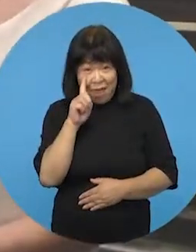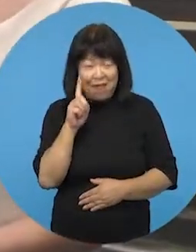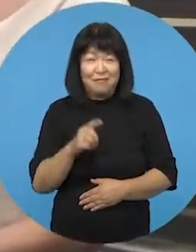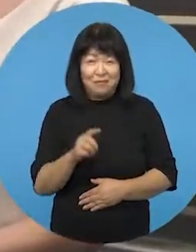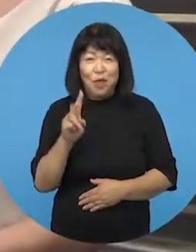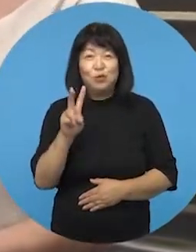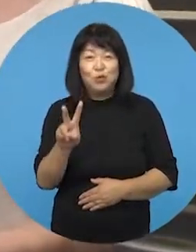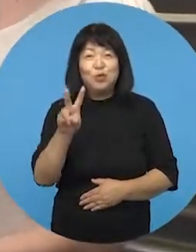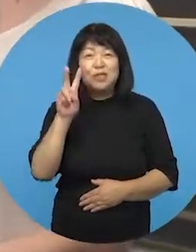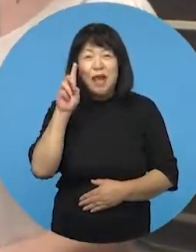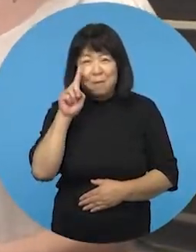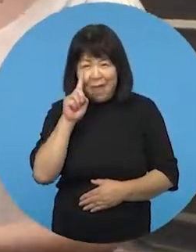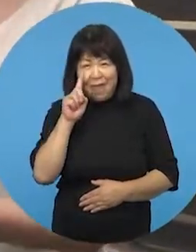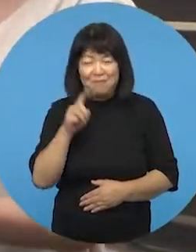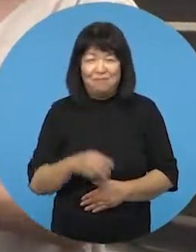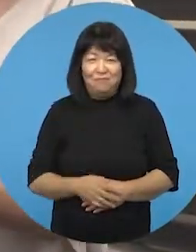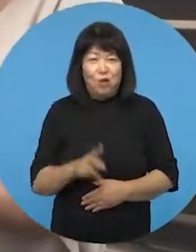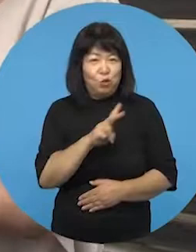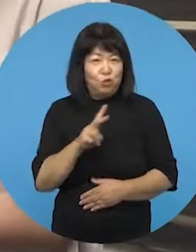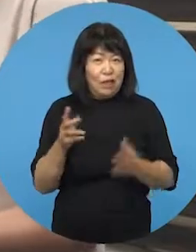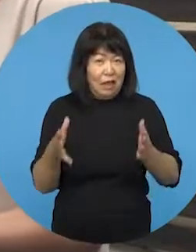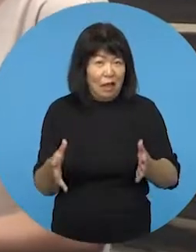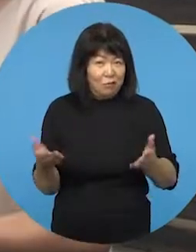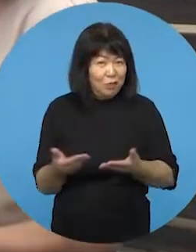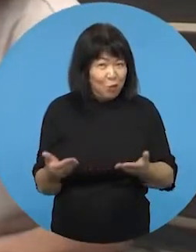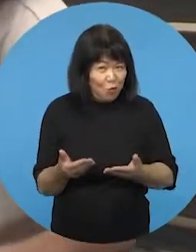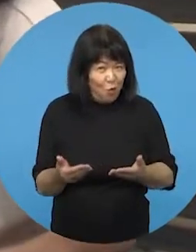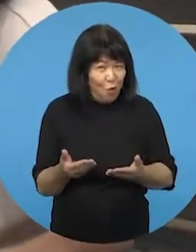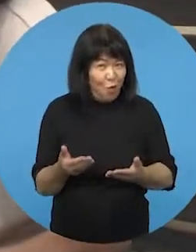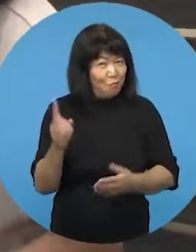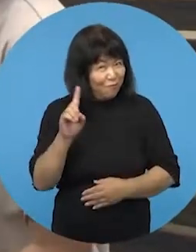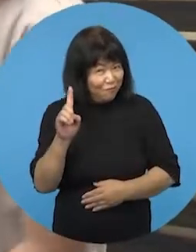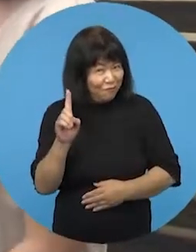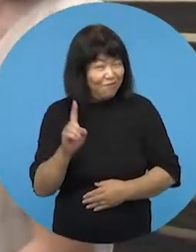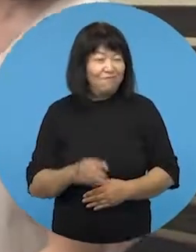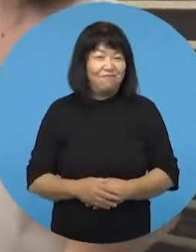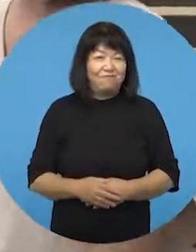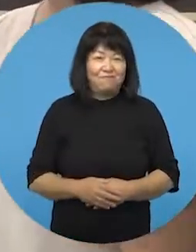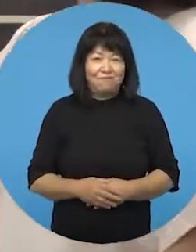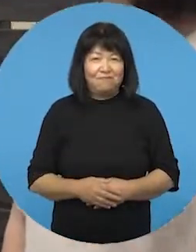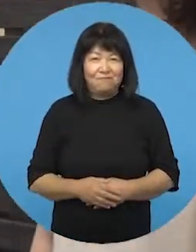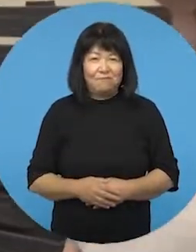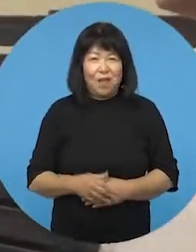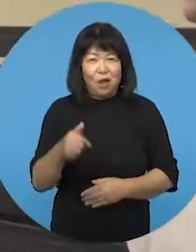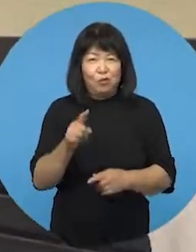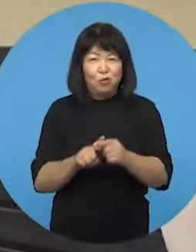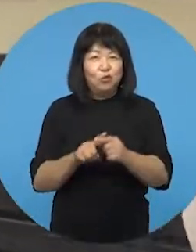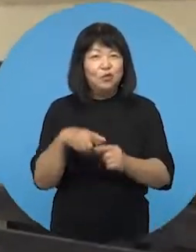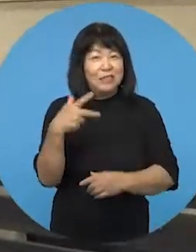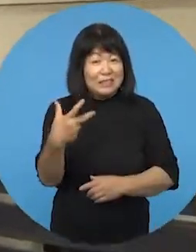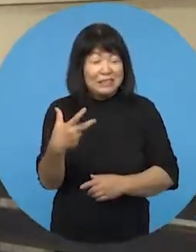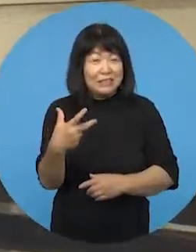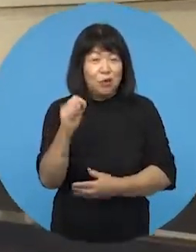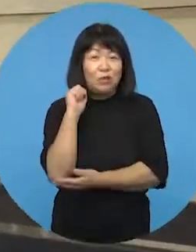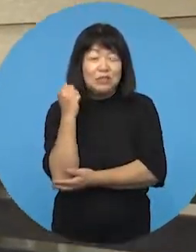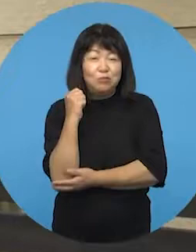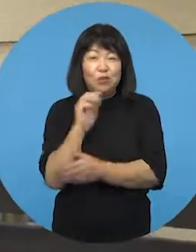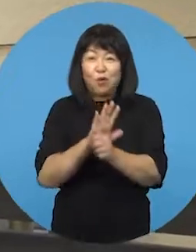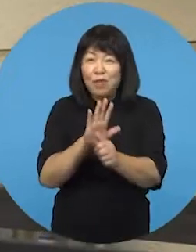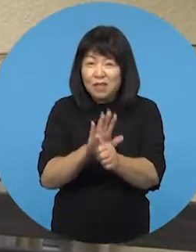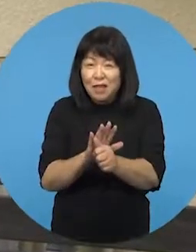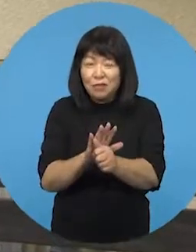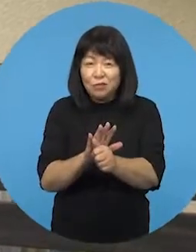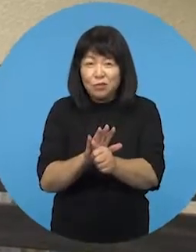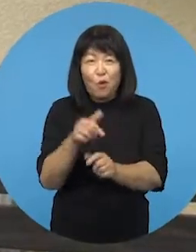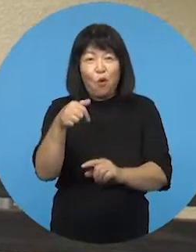か。 今日で2日目です。 2日目、 はい、 この2日間の間にちょっとやった仕事っていうのはどんなことがありますか。 府中市の広報誌の構成と